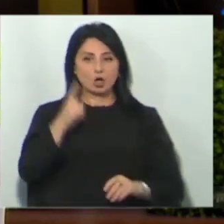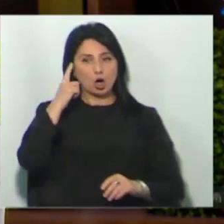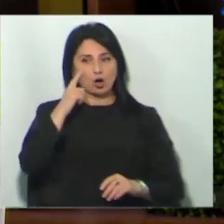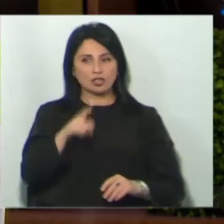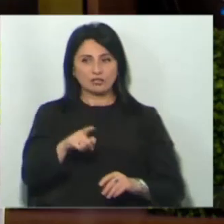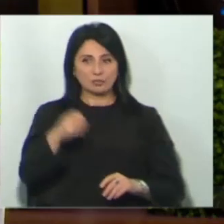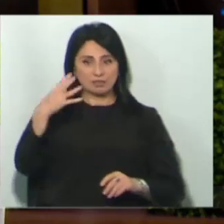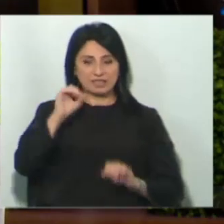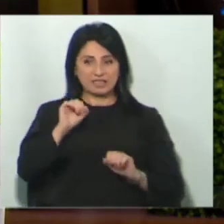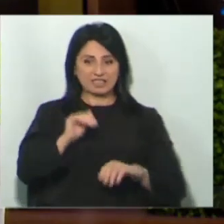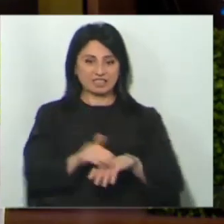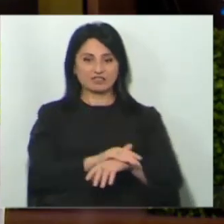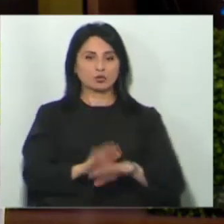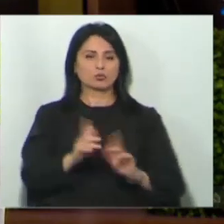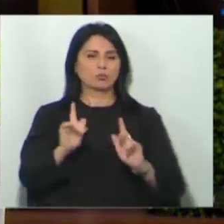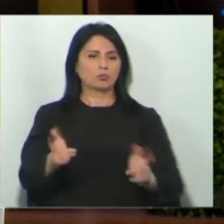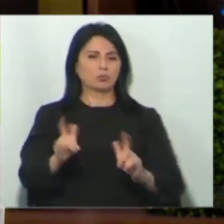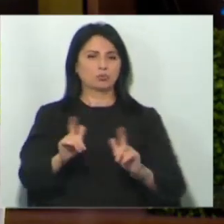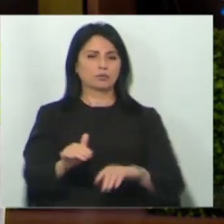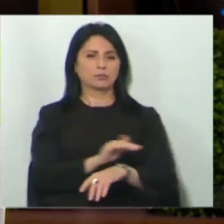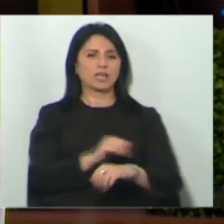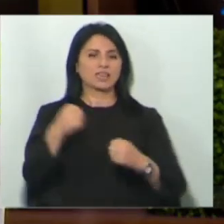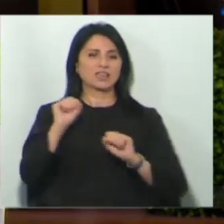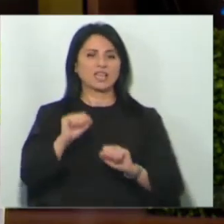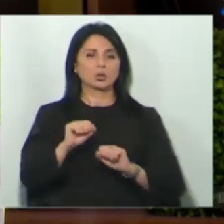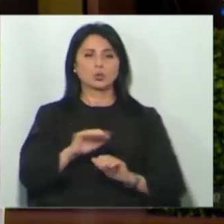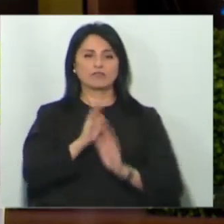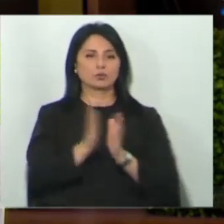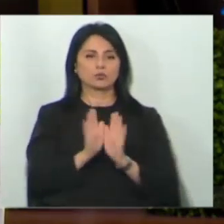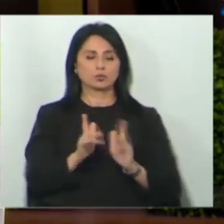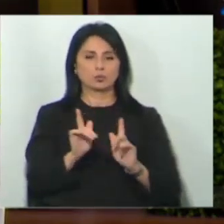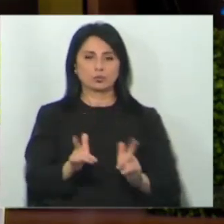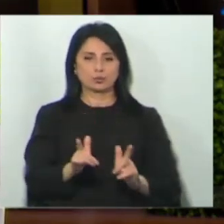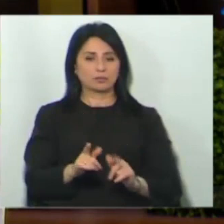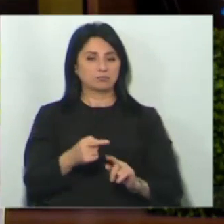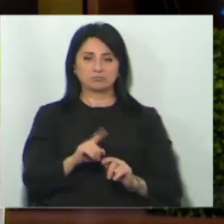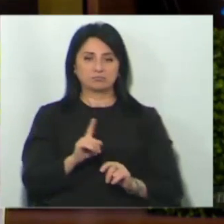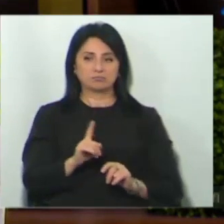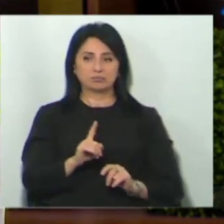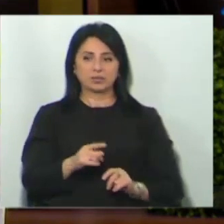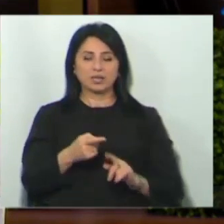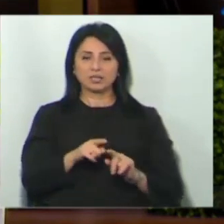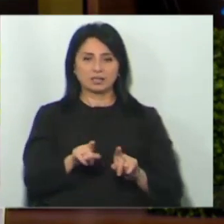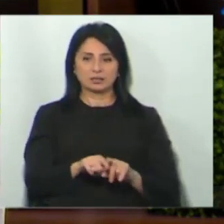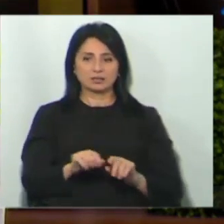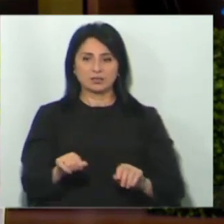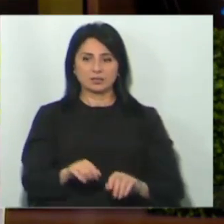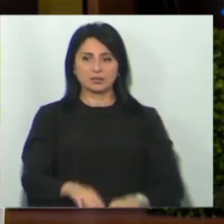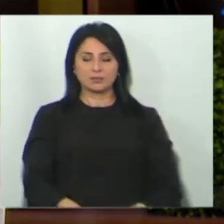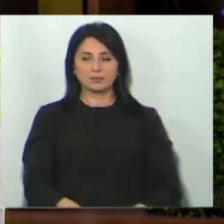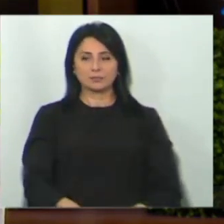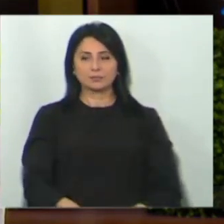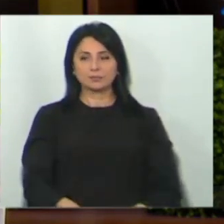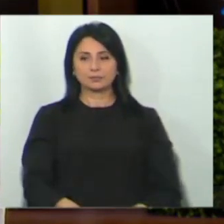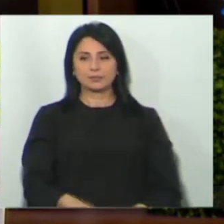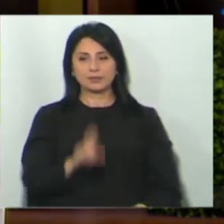გონიათ, რახან მზის დამცავს წაისვავს ადამიანი, ის აბსოლუტურად დაცულია ამ მზის ულტრაიისფერის სხივების